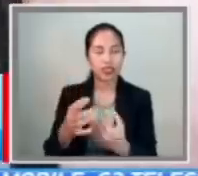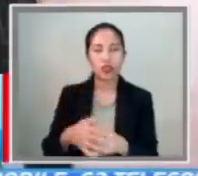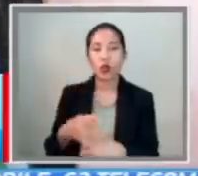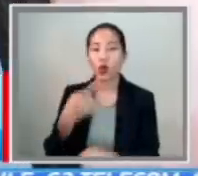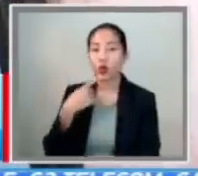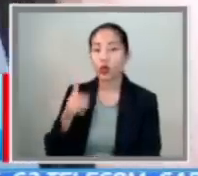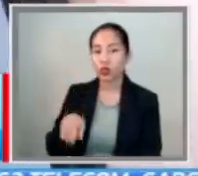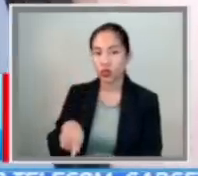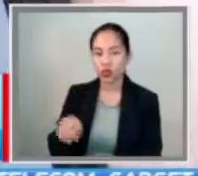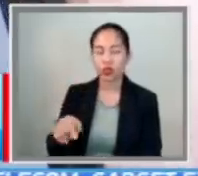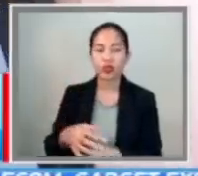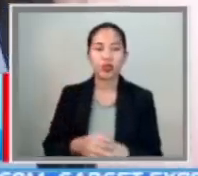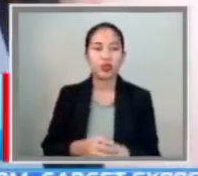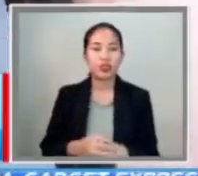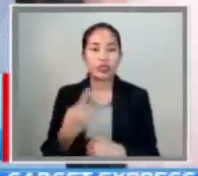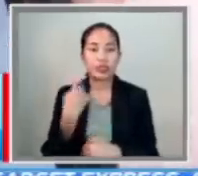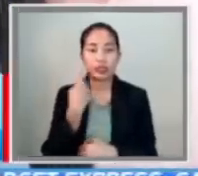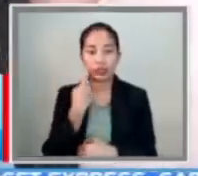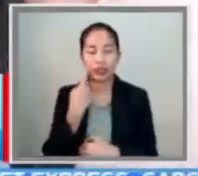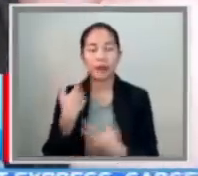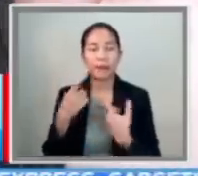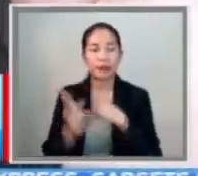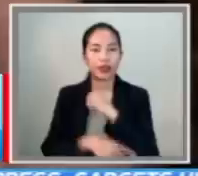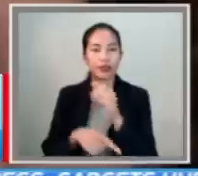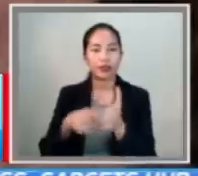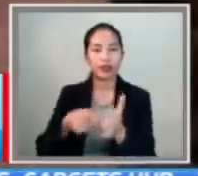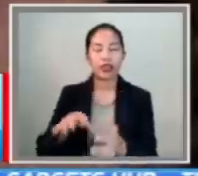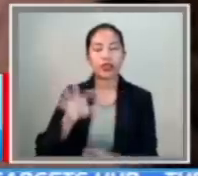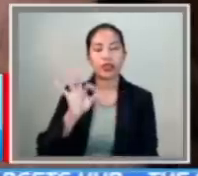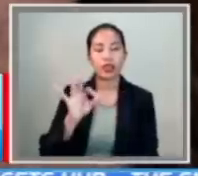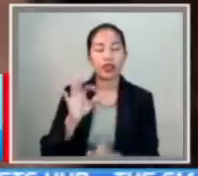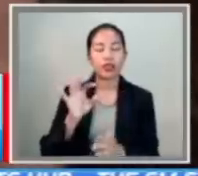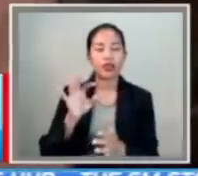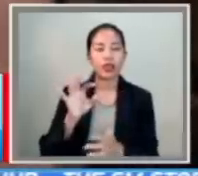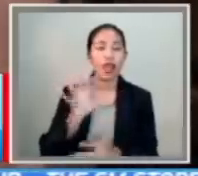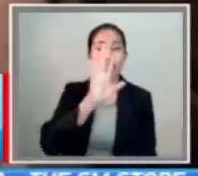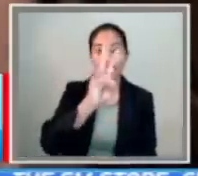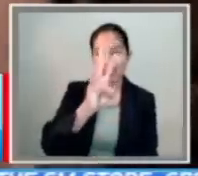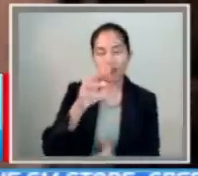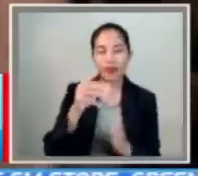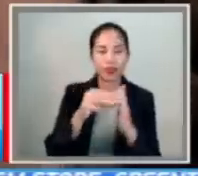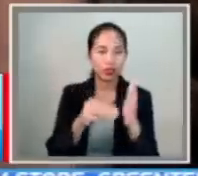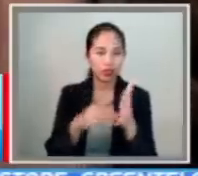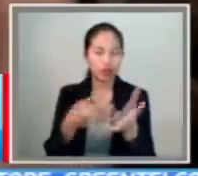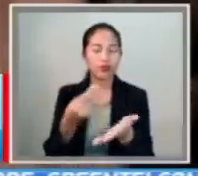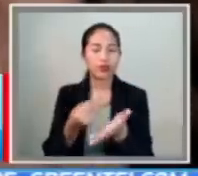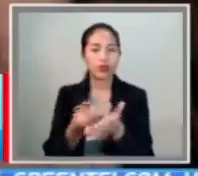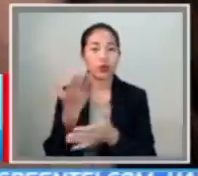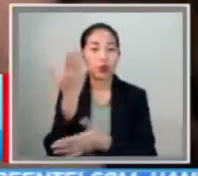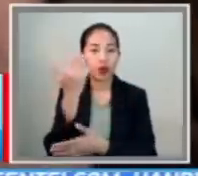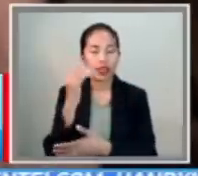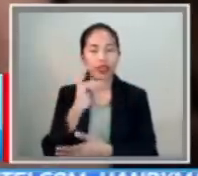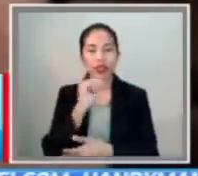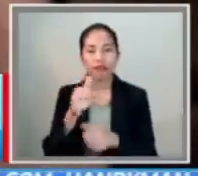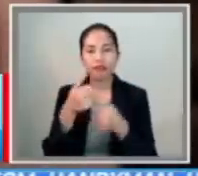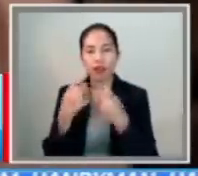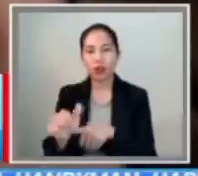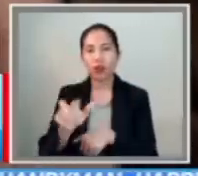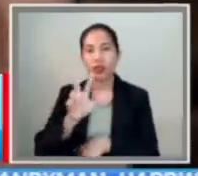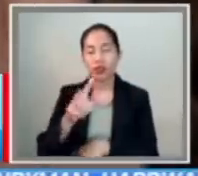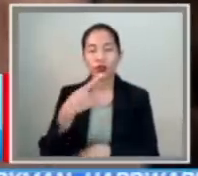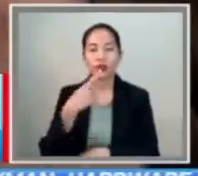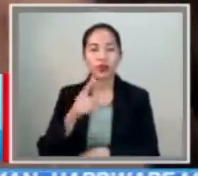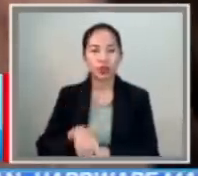pinagmulta na ang Grab ng 6 milyong piso dahil sa paglabag sa 3 kautusan na ibalik ang mahigit 25